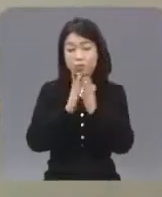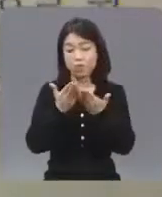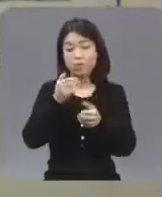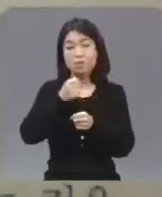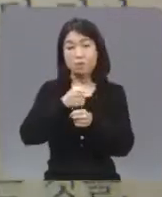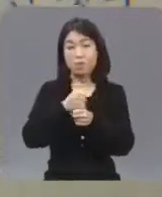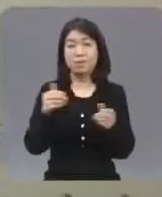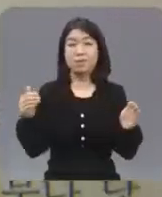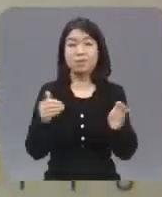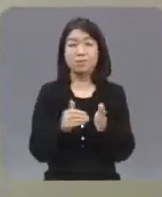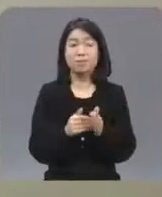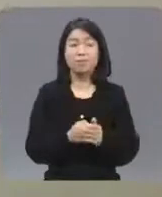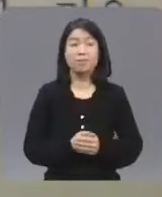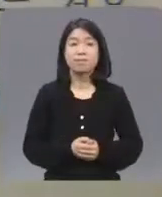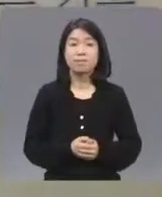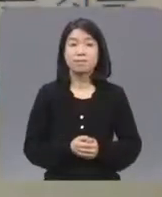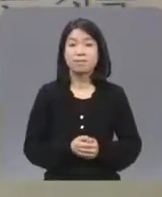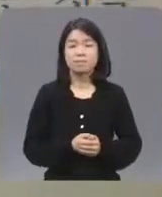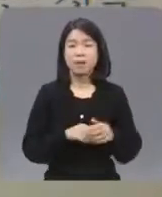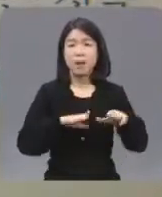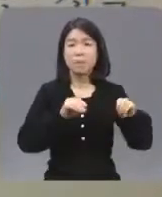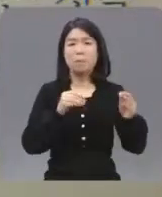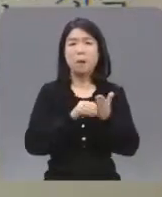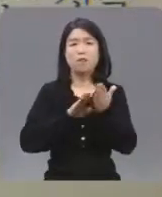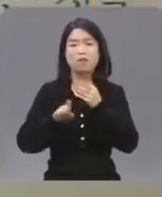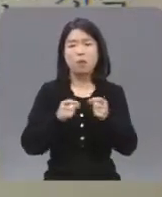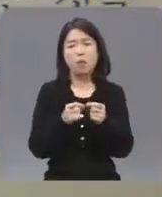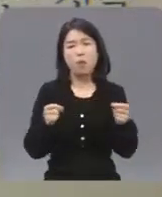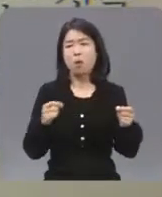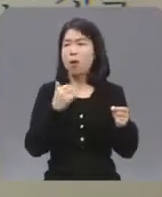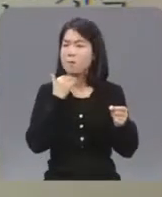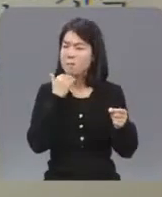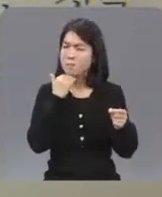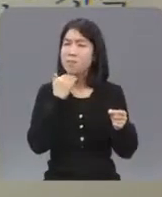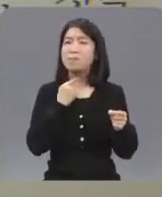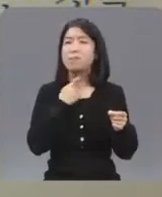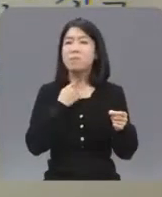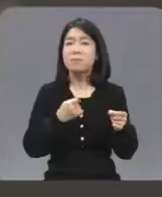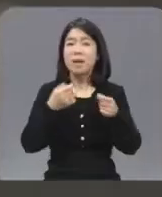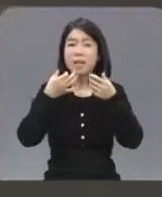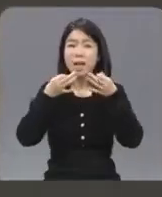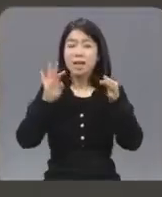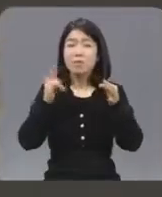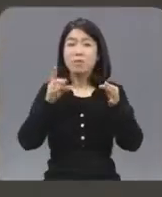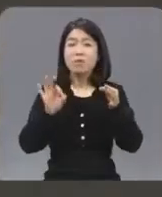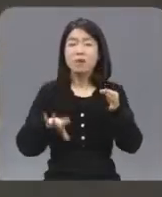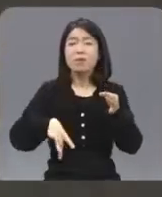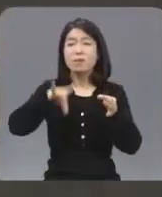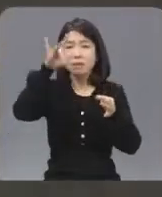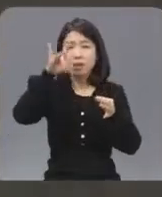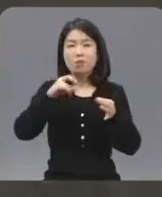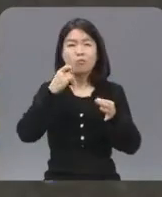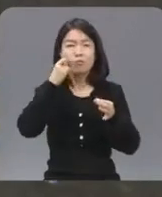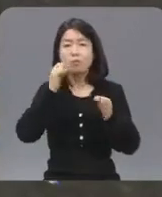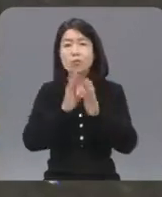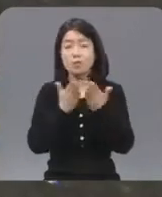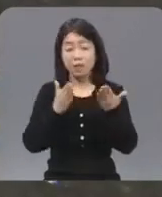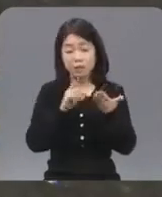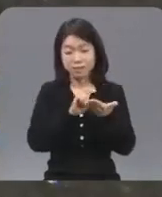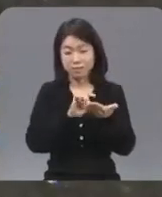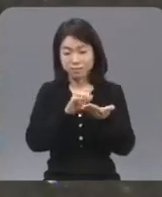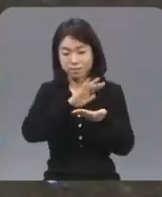찾아왔습니다. 절판된 이후 오랜 시간 독자들을 목마르게 했던 김보영의 초기 걸작들을